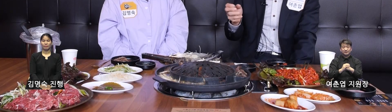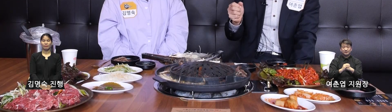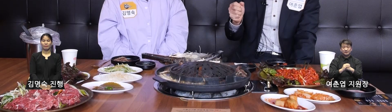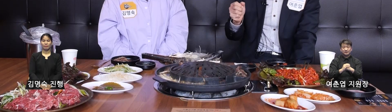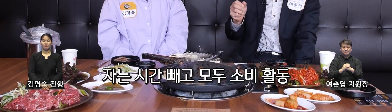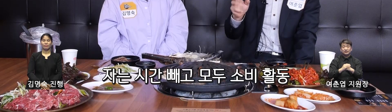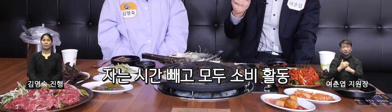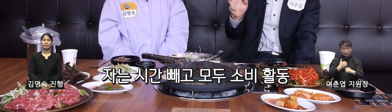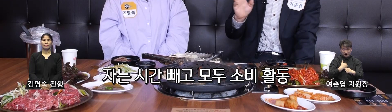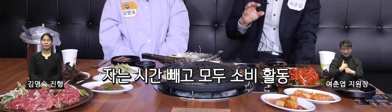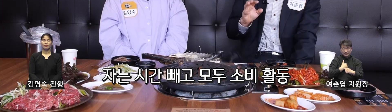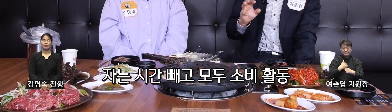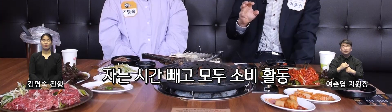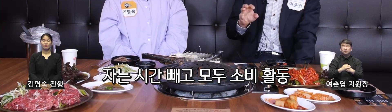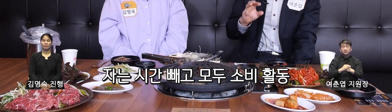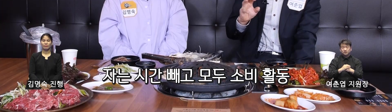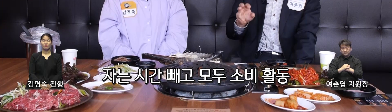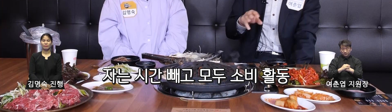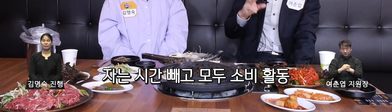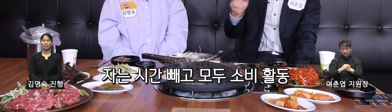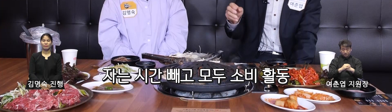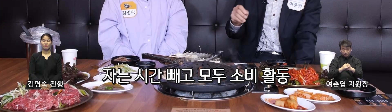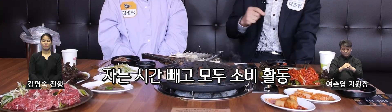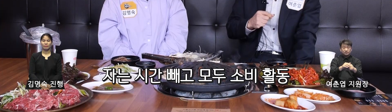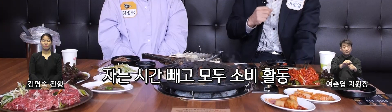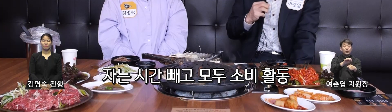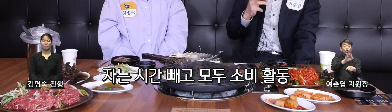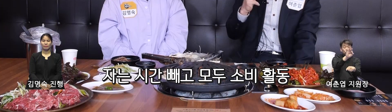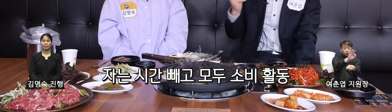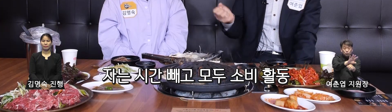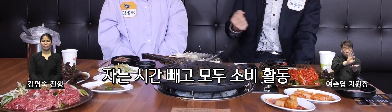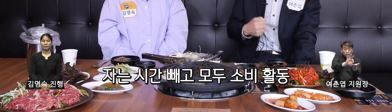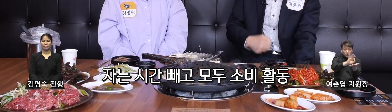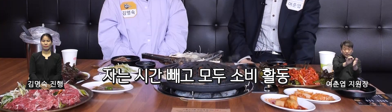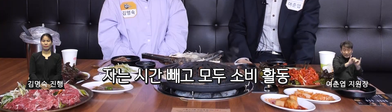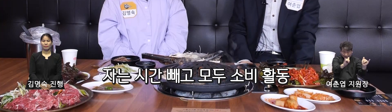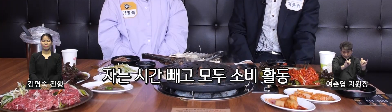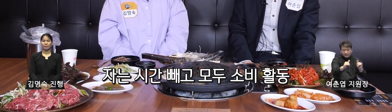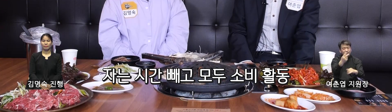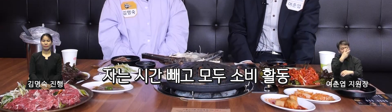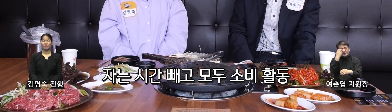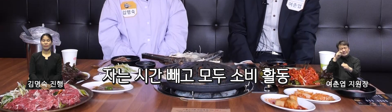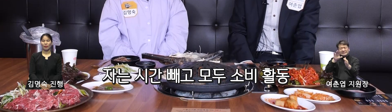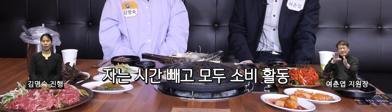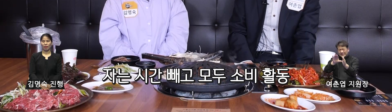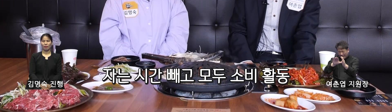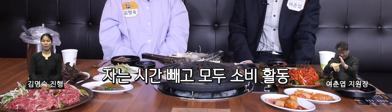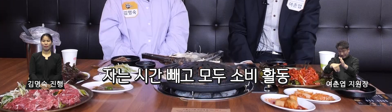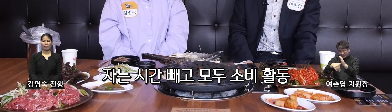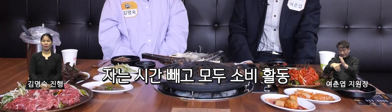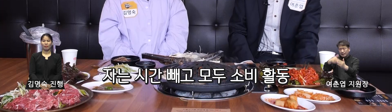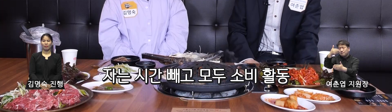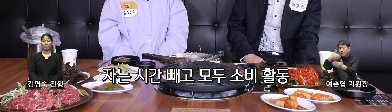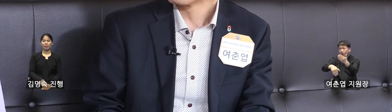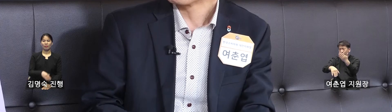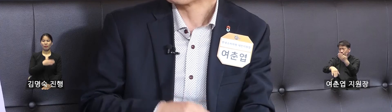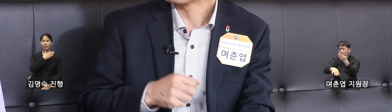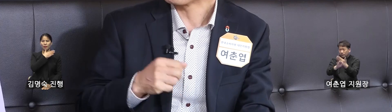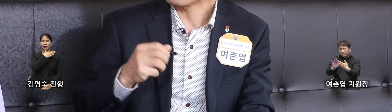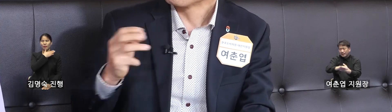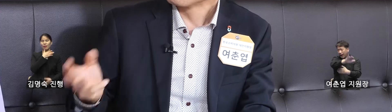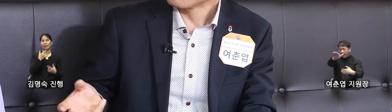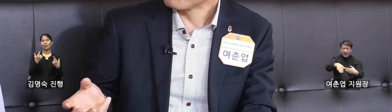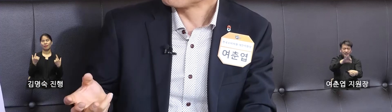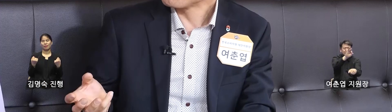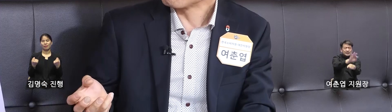우리 소비자들은 이제 잠을 자는 이외의 시간은 소비 활동을 한다라고 보시면 돼요. 아. 예를 들어서